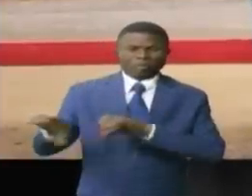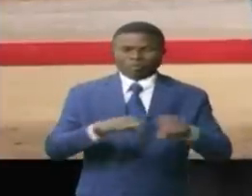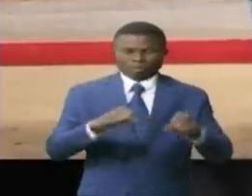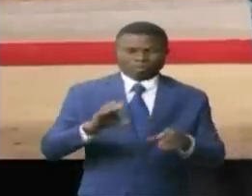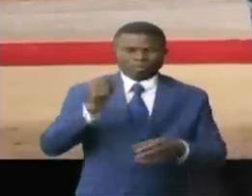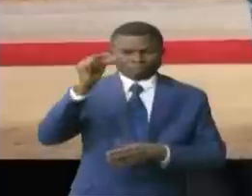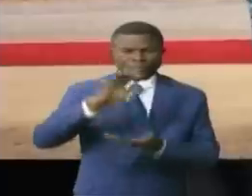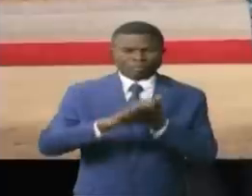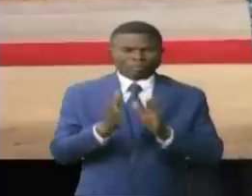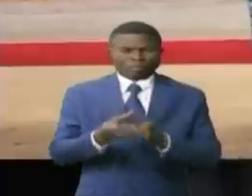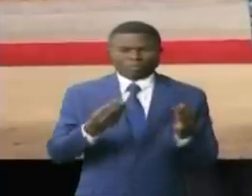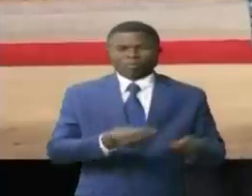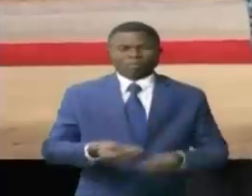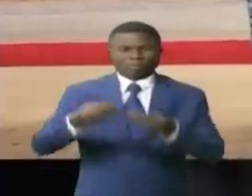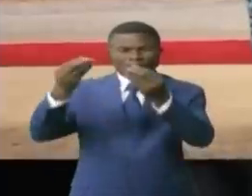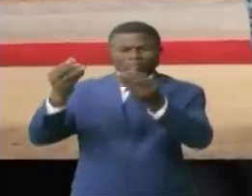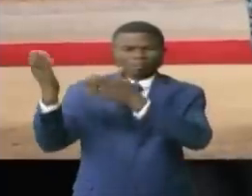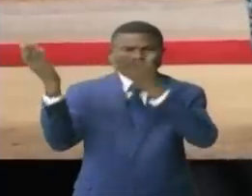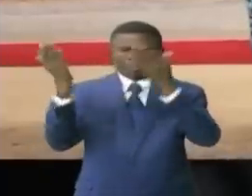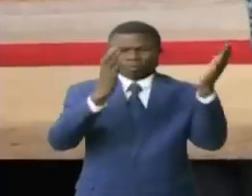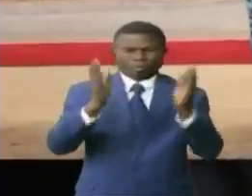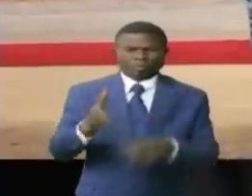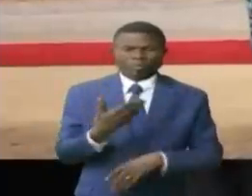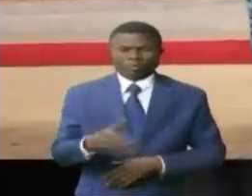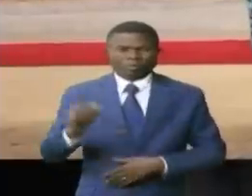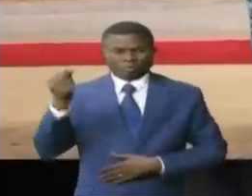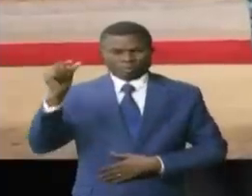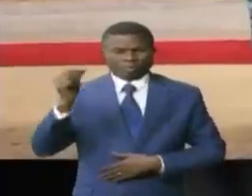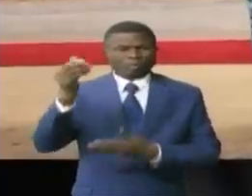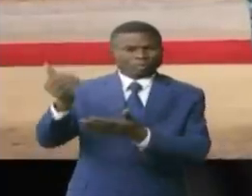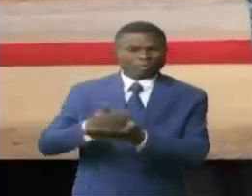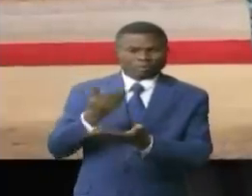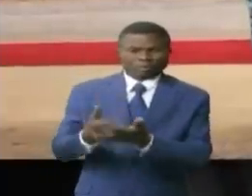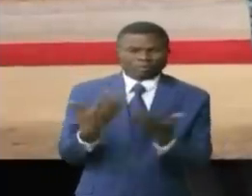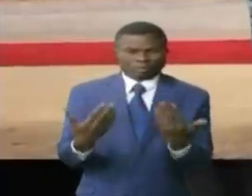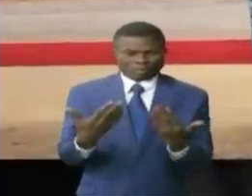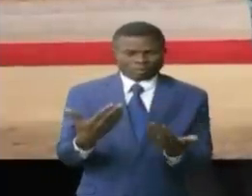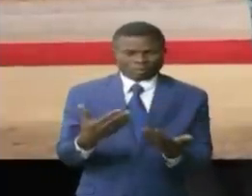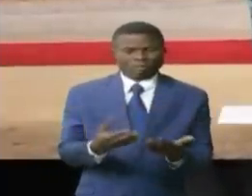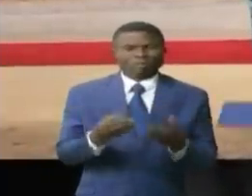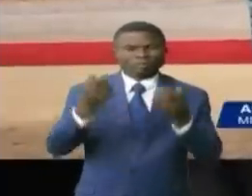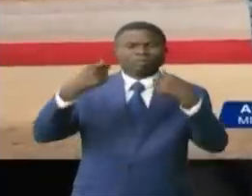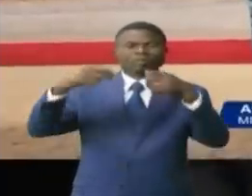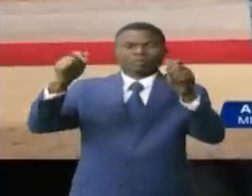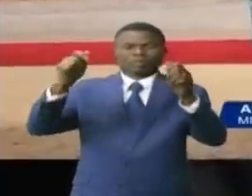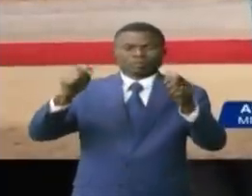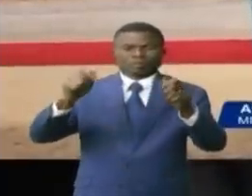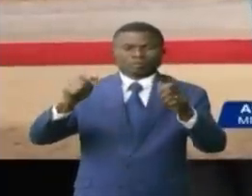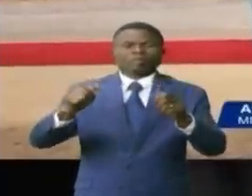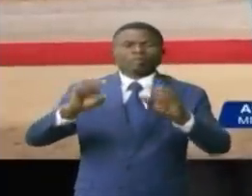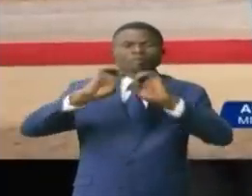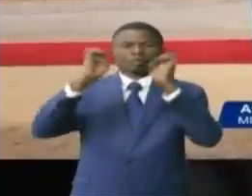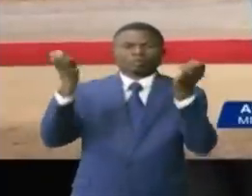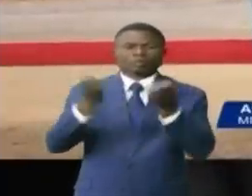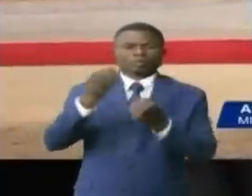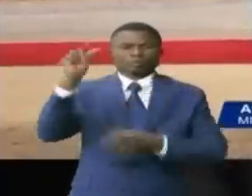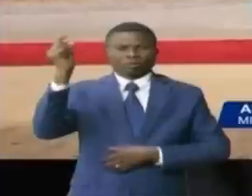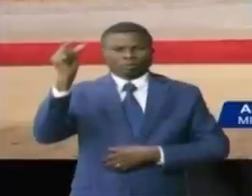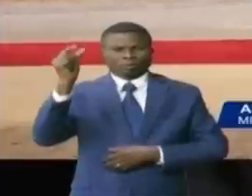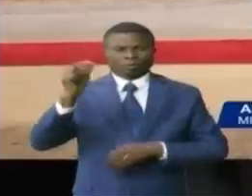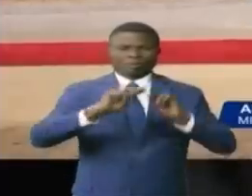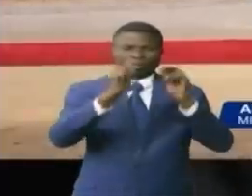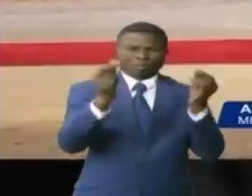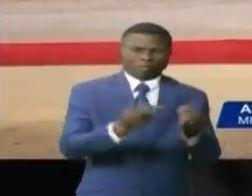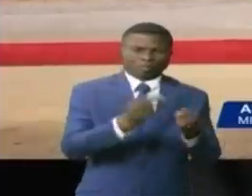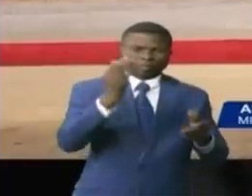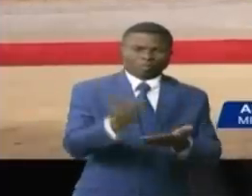à la commercialisation des substances minérales d'exploitation artisanale entre les coopératives minières regroupant les